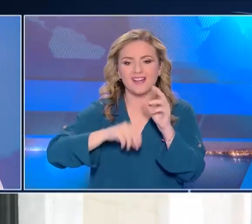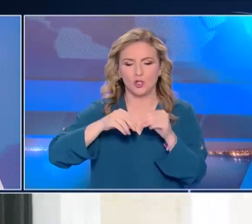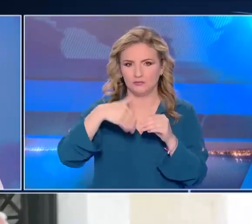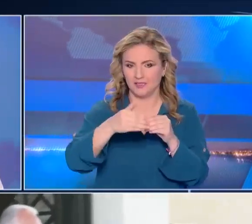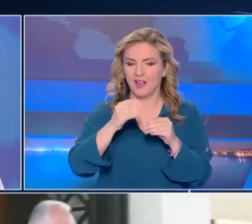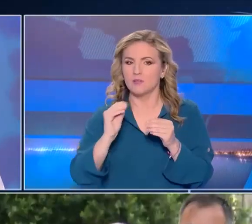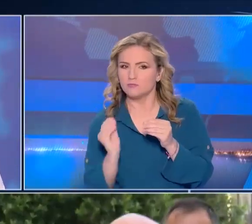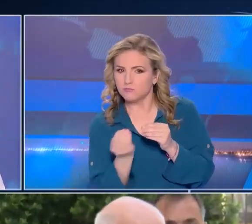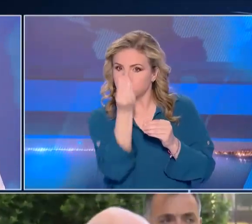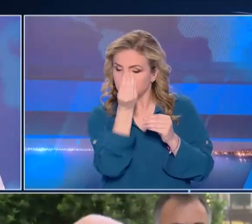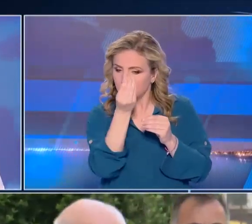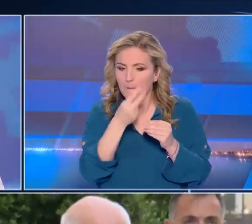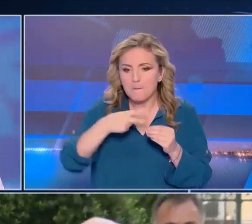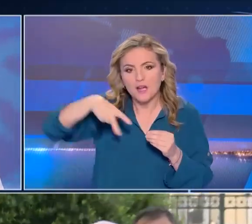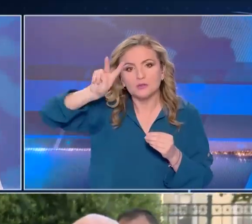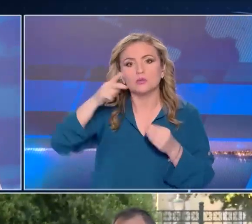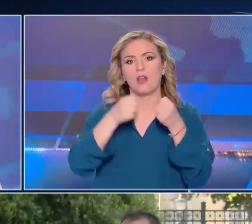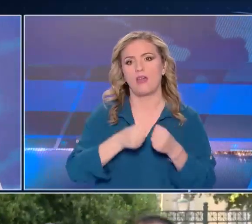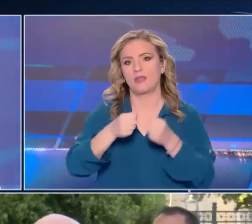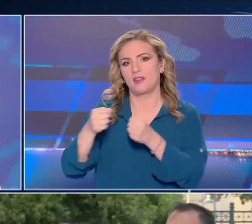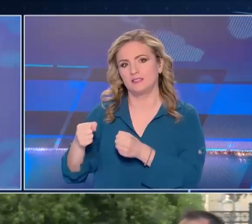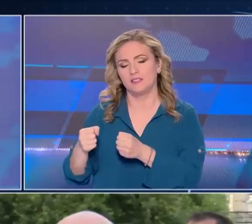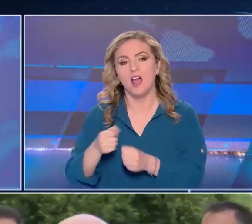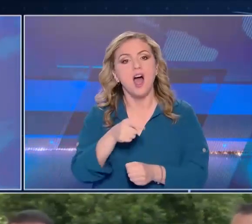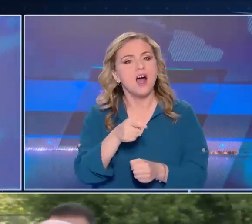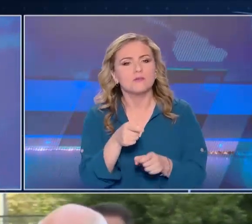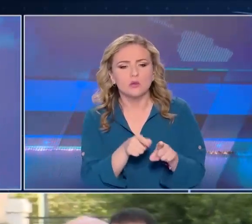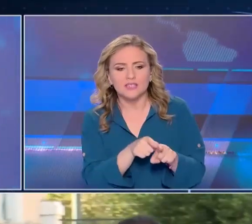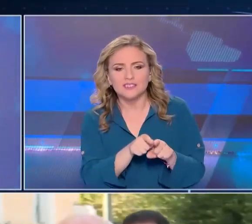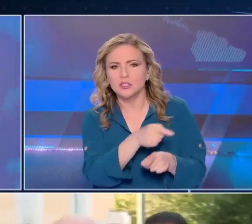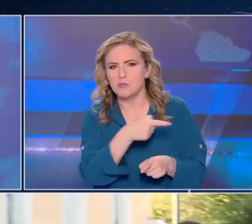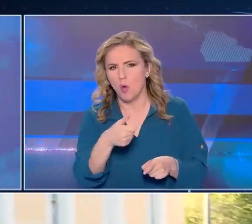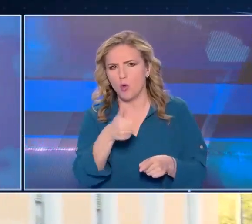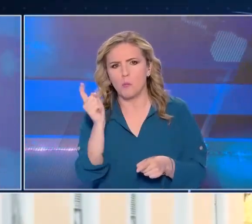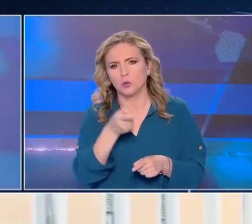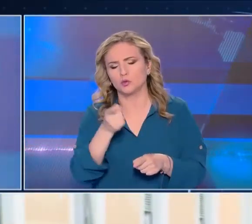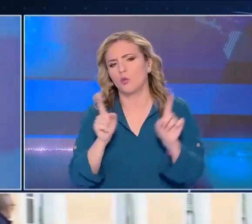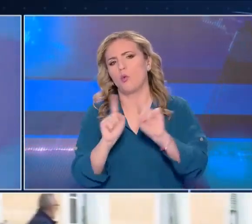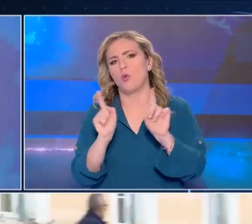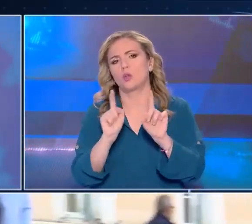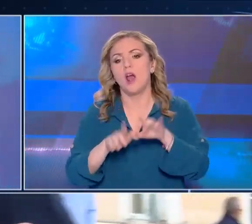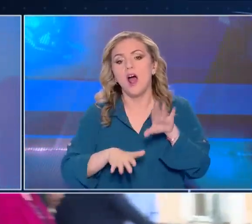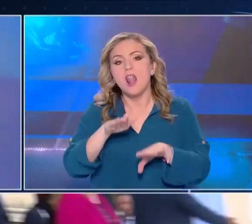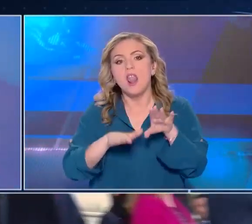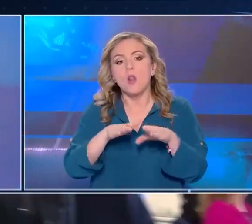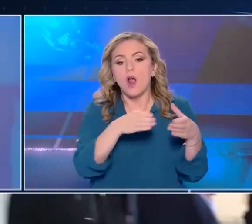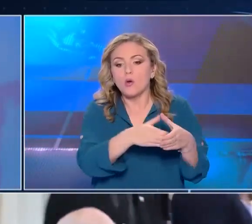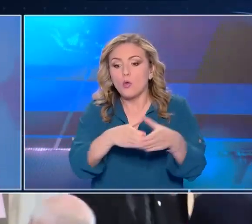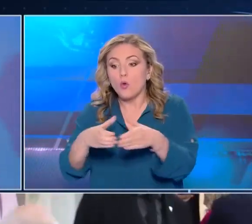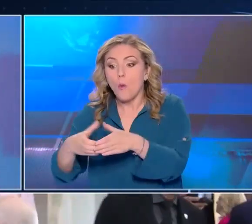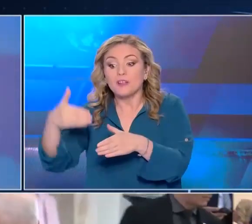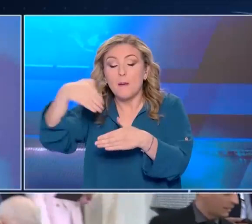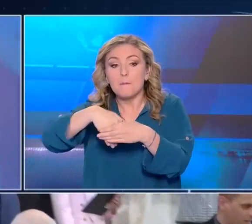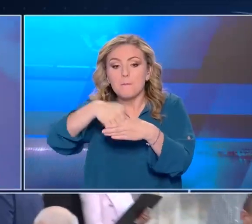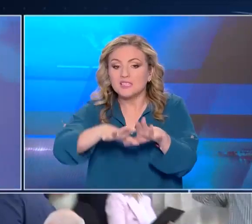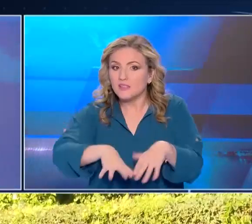έχει περισσότερες έδρες. Βέβαια αυτό δεν εξαρτάται μόνο από το ποσοστό του, αλλά εξαρτάται βλαπία και από τα πόσα κόμματα θα μπουν